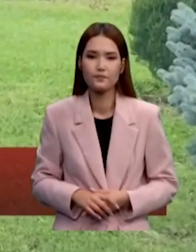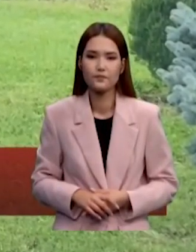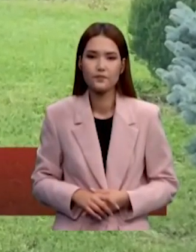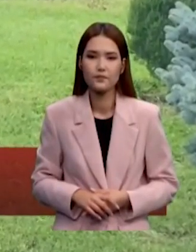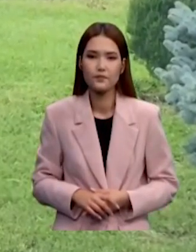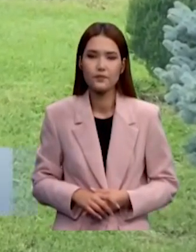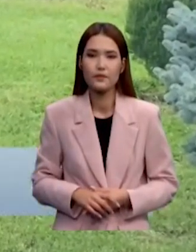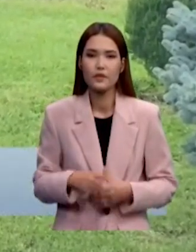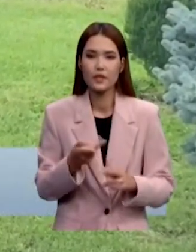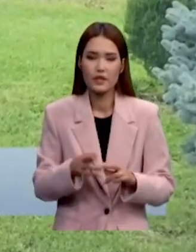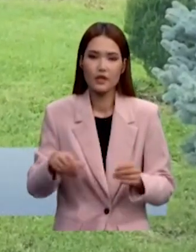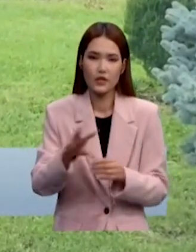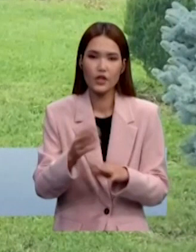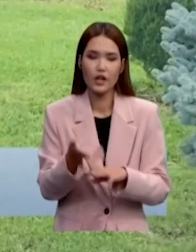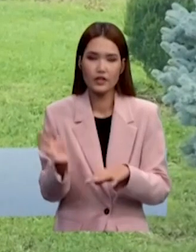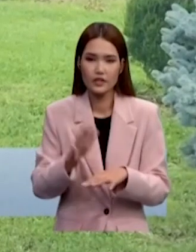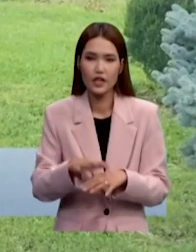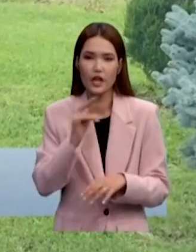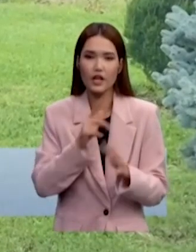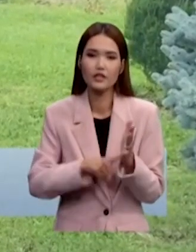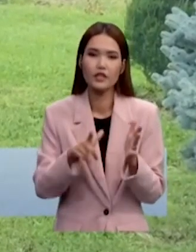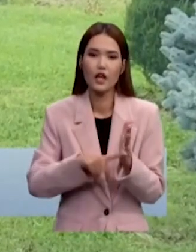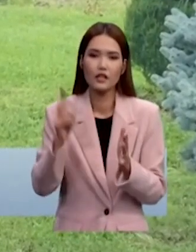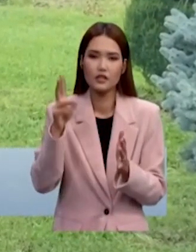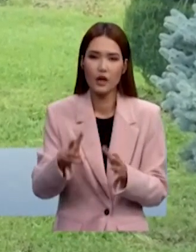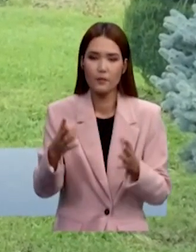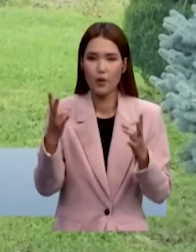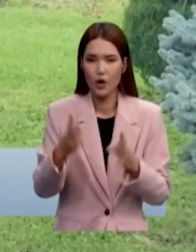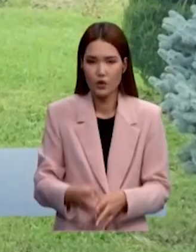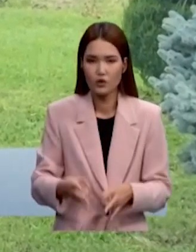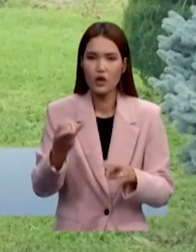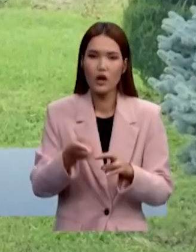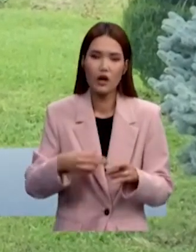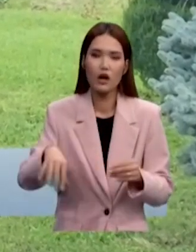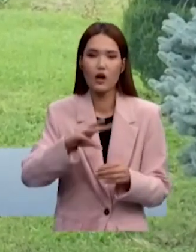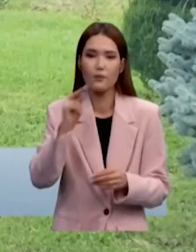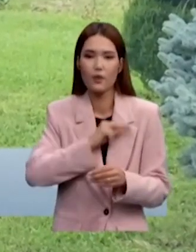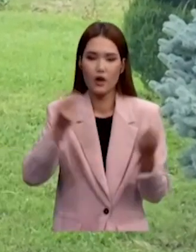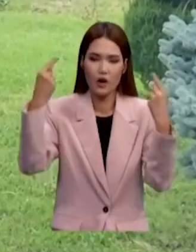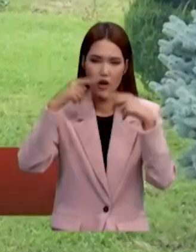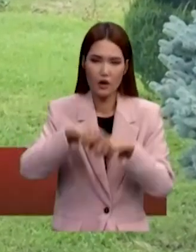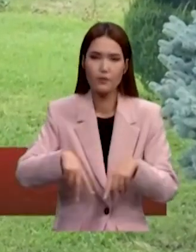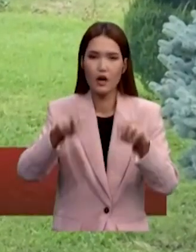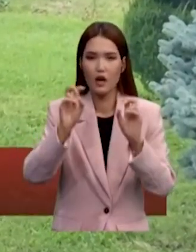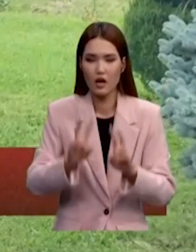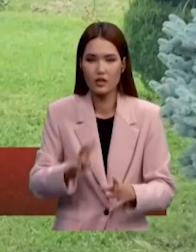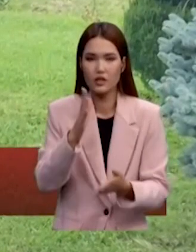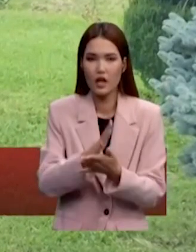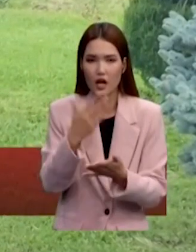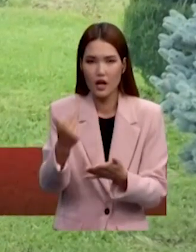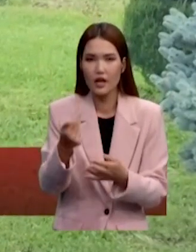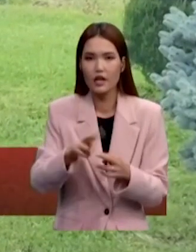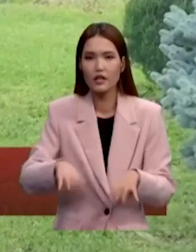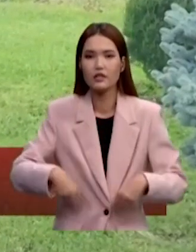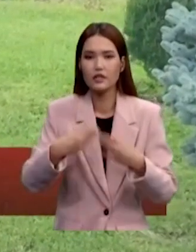Дно протяженностью 3,6 километра и шириной 40 километров планируется углубить до 3 метров. На эти работы